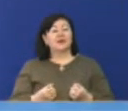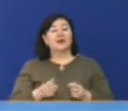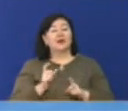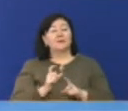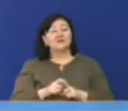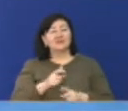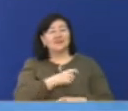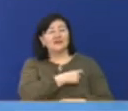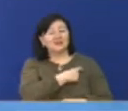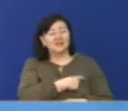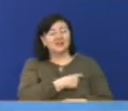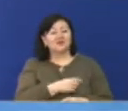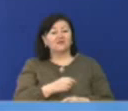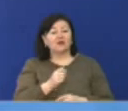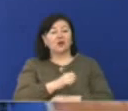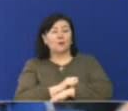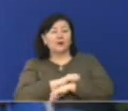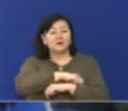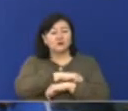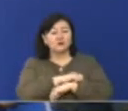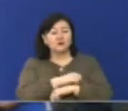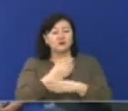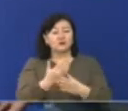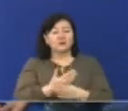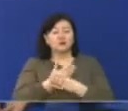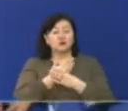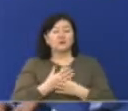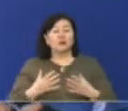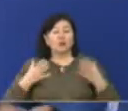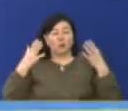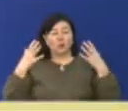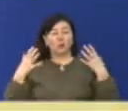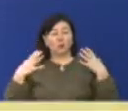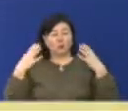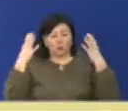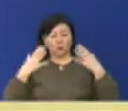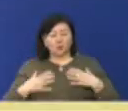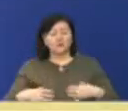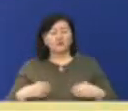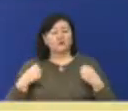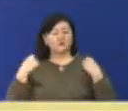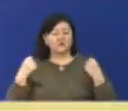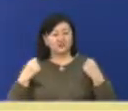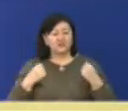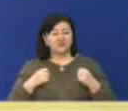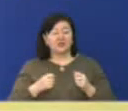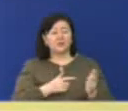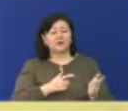словам тренеров, занятия по дзюдо для детей способствуют их общей физической подготовке, развитию полезных качеств и